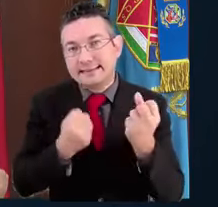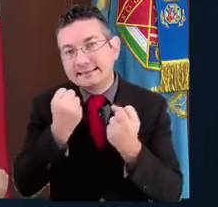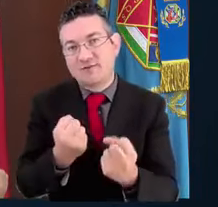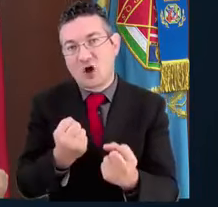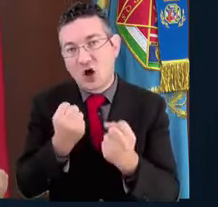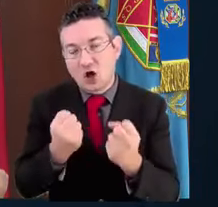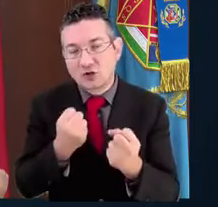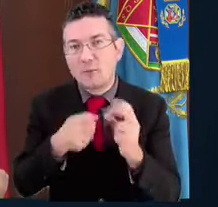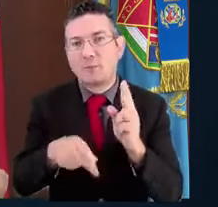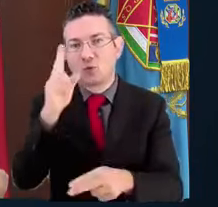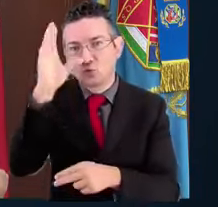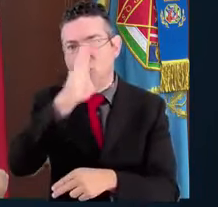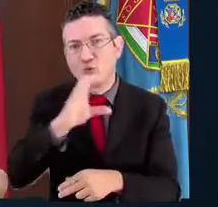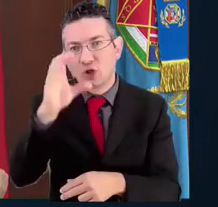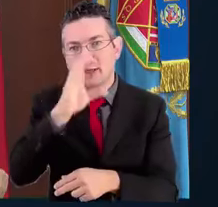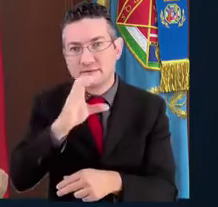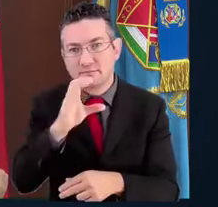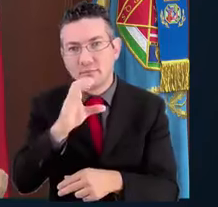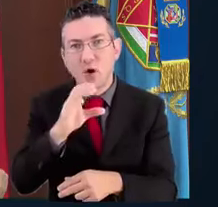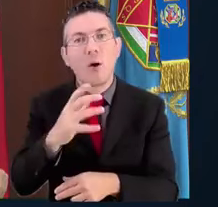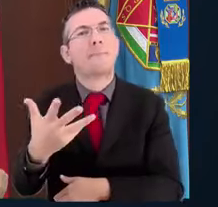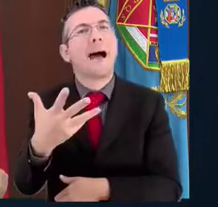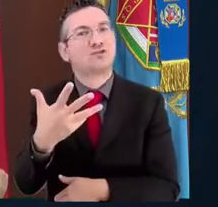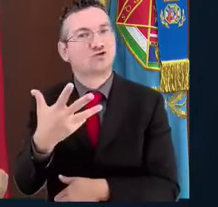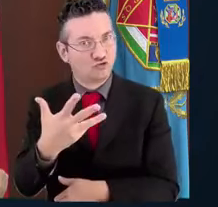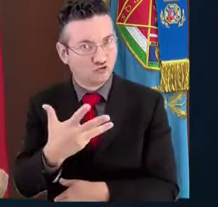del turismo i dati li ha detto molto bene